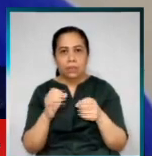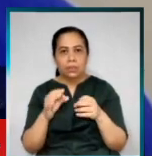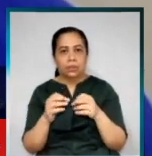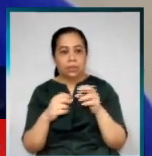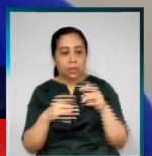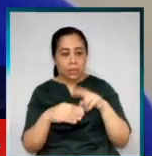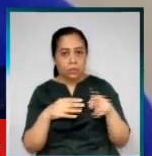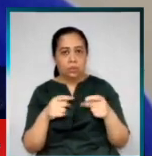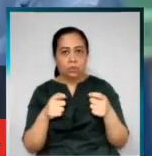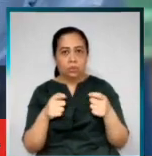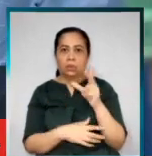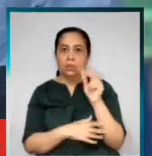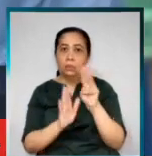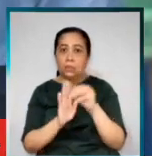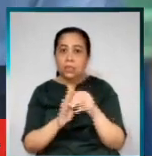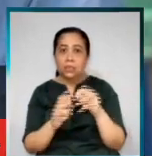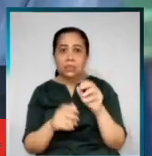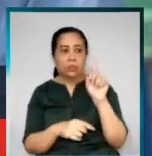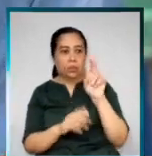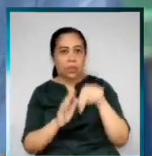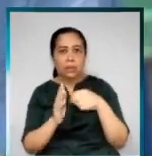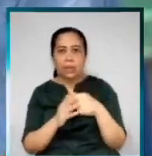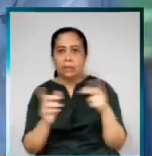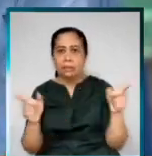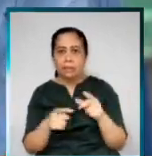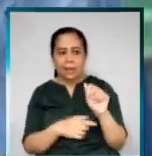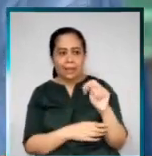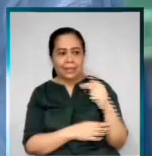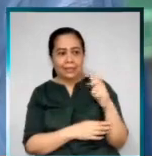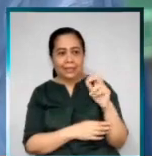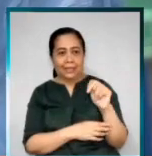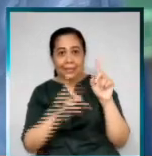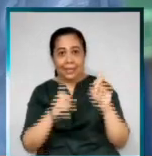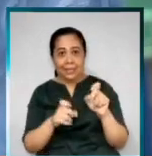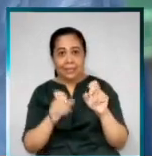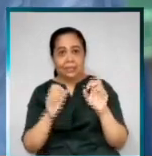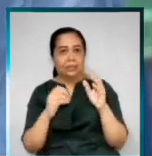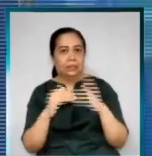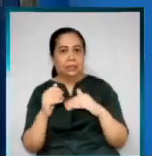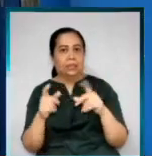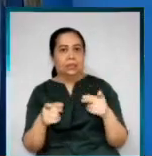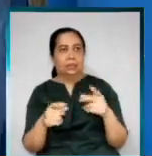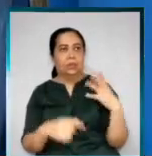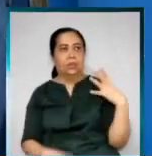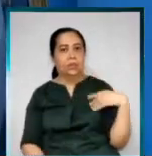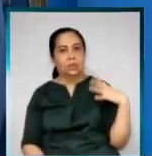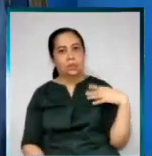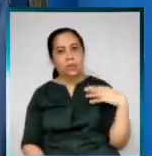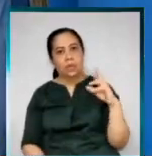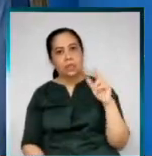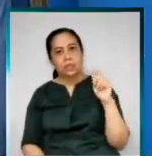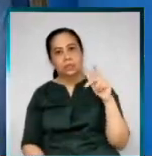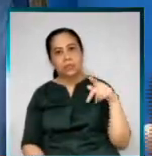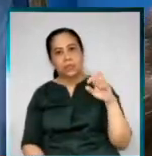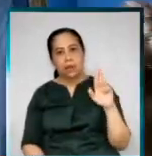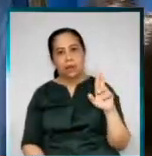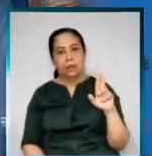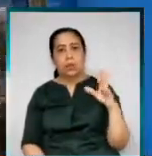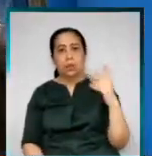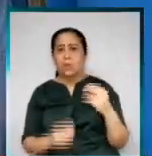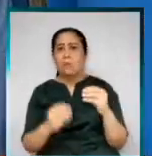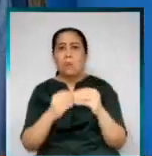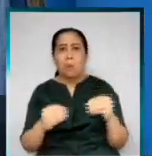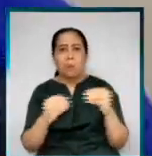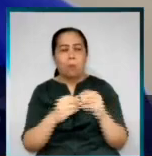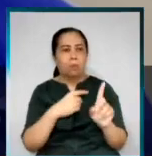30 minutes to 1 hour. When you do that test, instead of waiting for the RT-PCR, you can do a lot of those contact